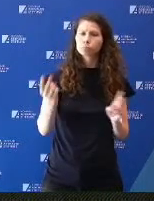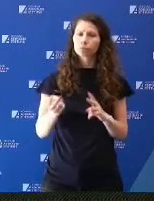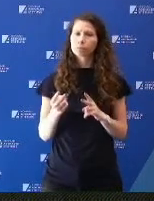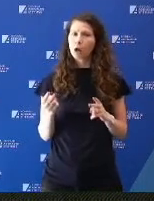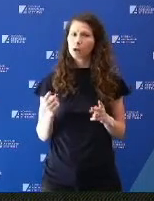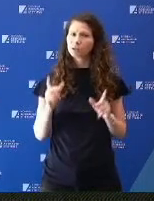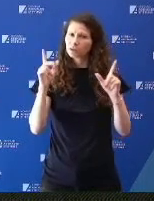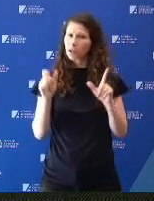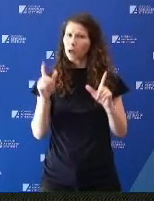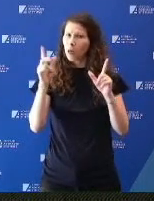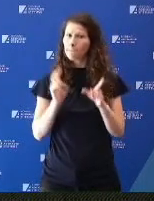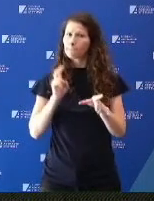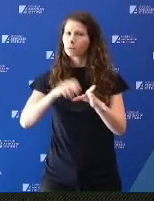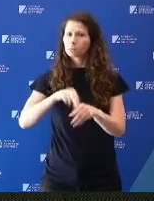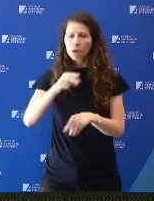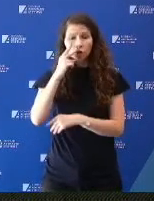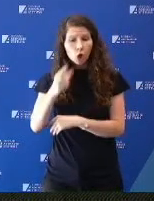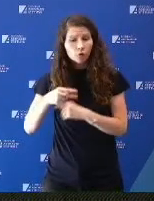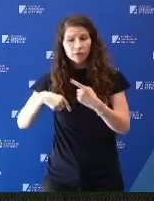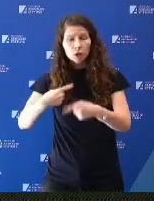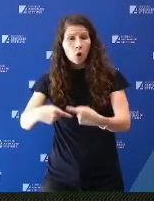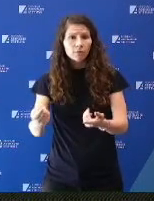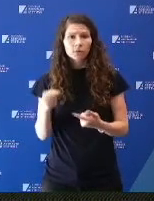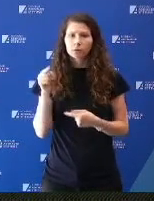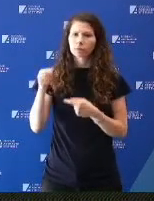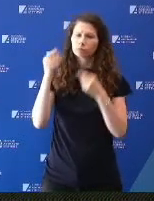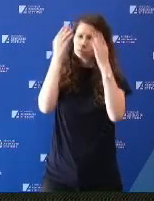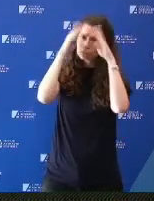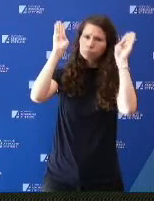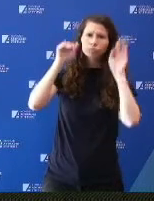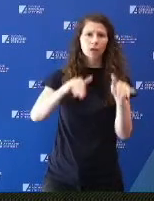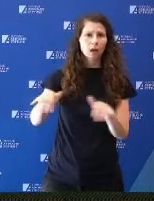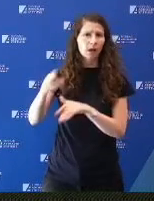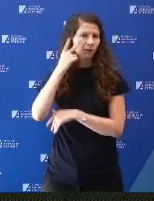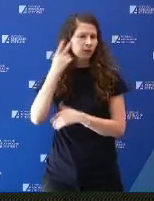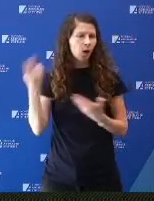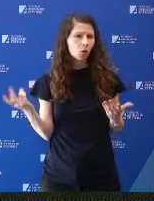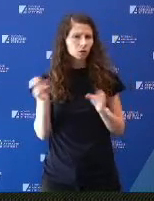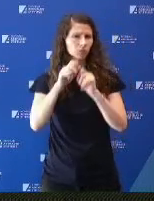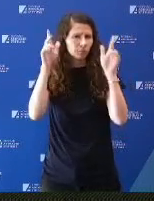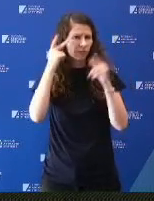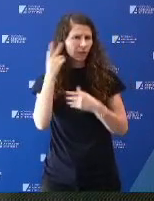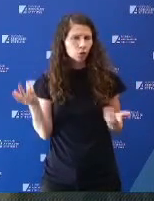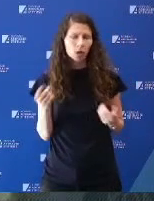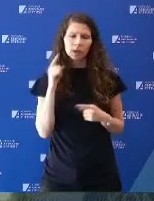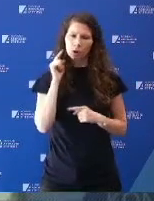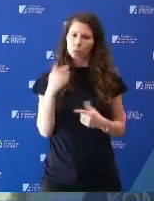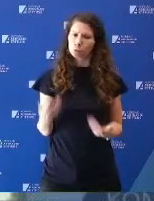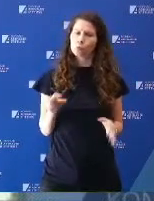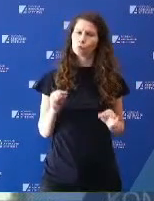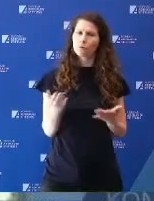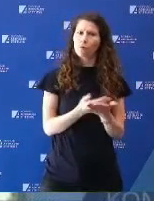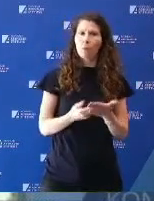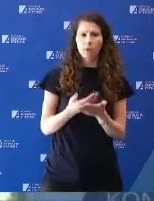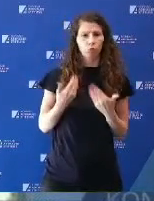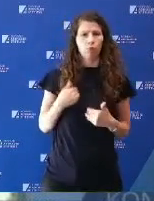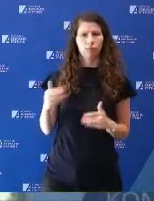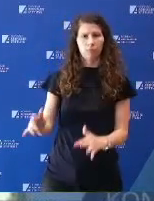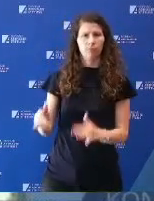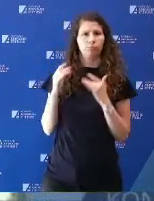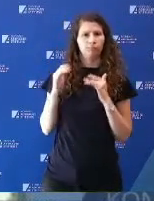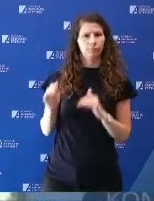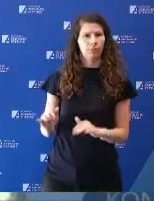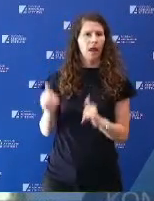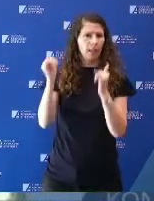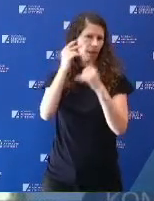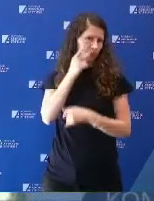sehen können, wie das funktioniert, was für ein Mindset da herrscht? Ich glaube, das könnte eine gute Vorbildwirkung sein, so habe ich es zumindest erlebt. Oder das andere ist, dass